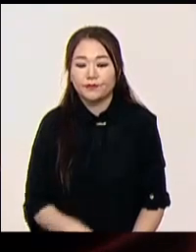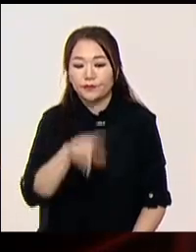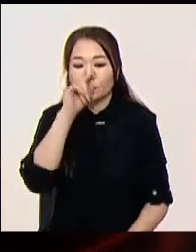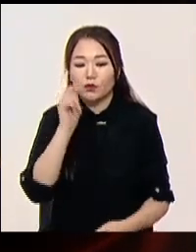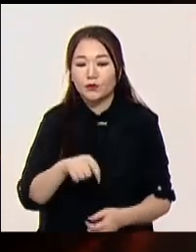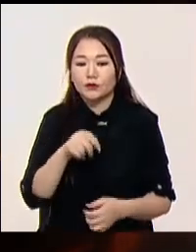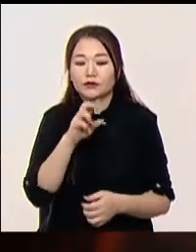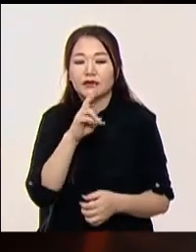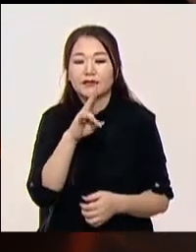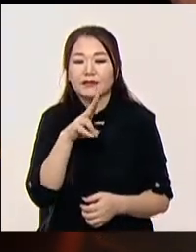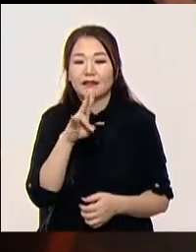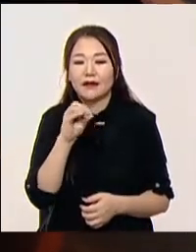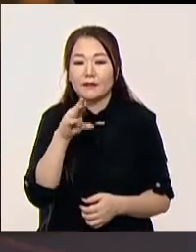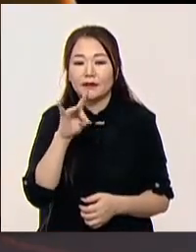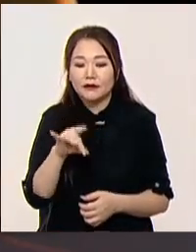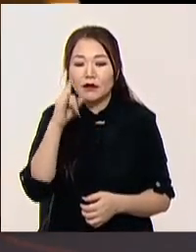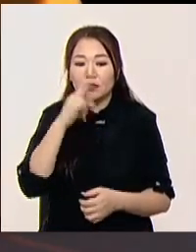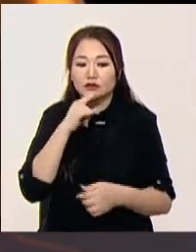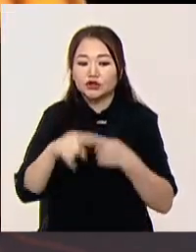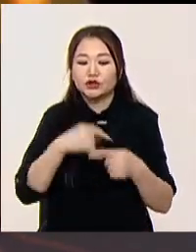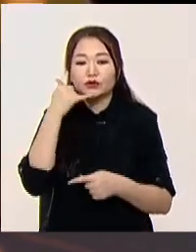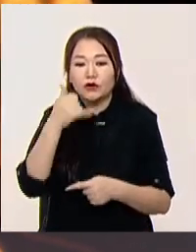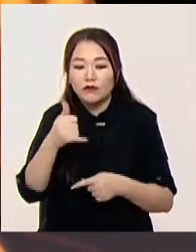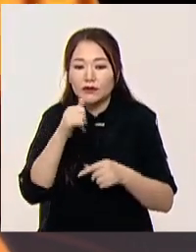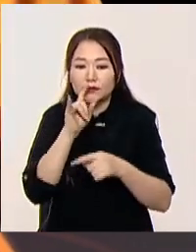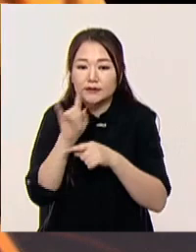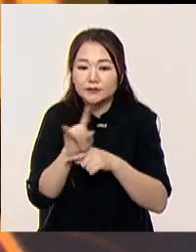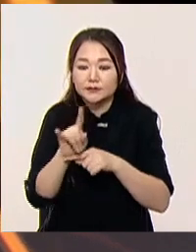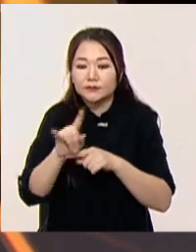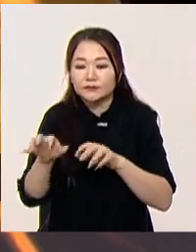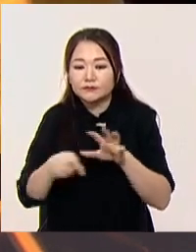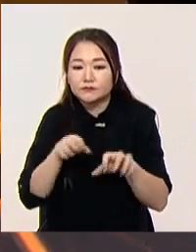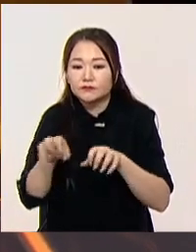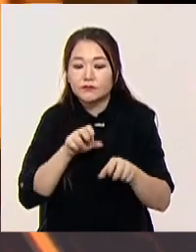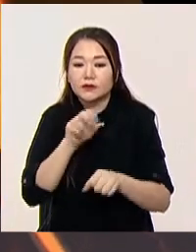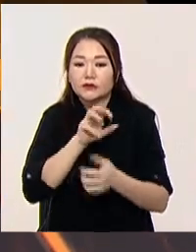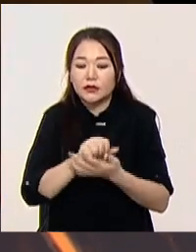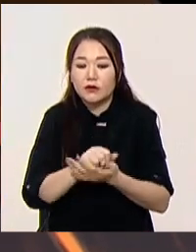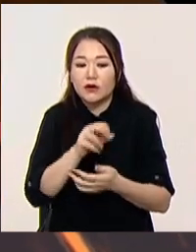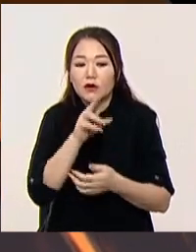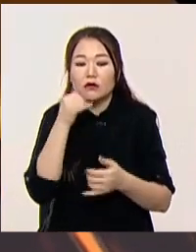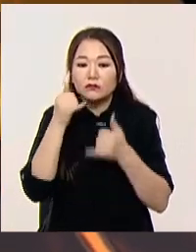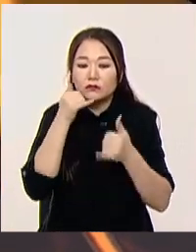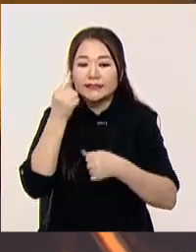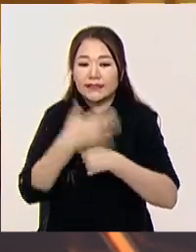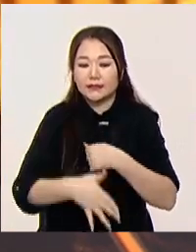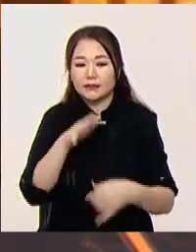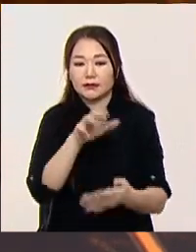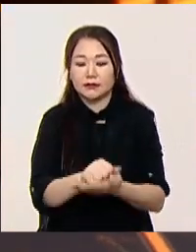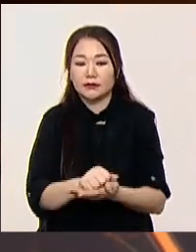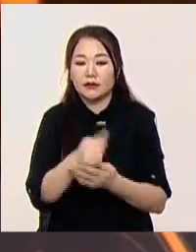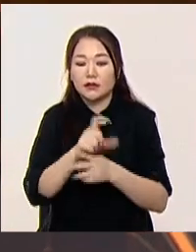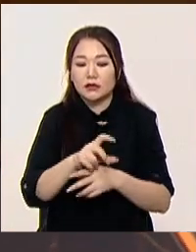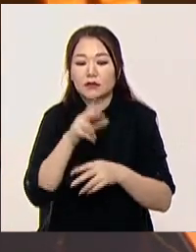Украинанын Днепр қаласында қазақстандықтарды телефон арқылы арбауына түсіріп, алаяқтықпен айналысқан қол орталық анықталды. Олар құқық